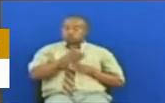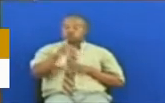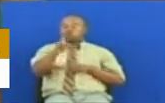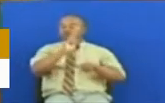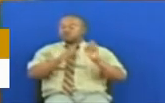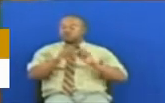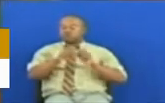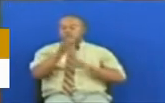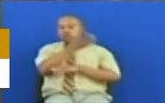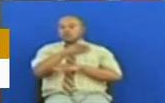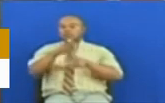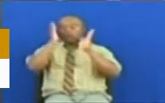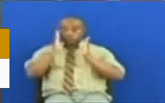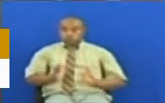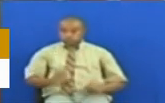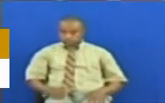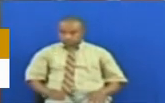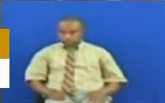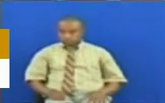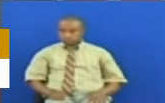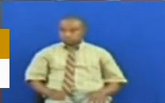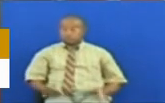kuu. Na kwa bahati